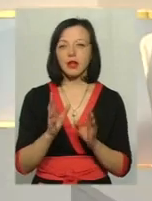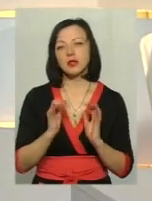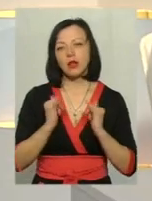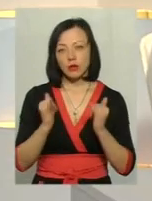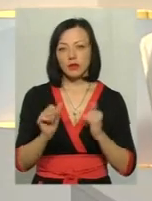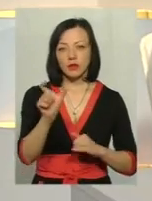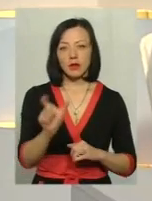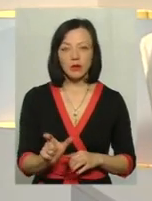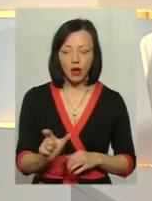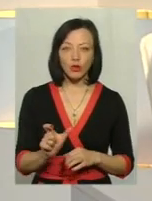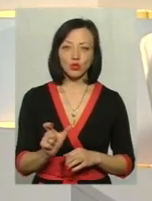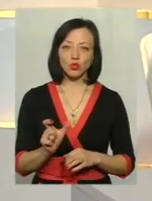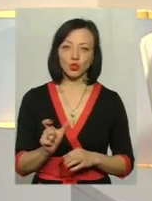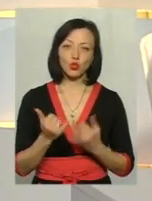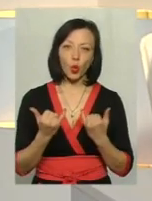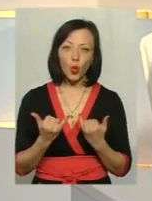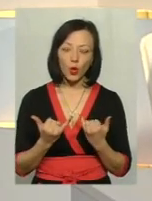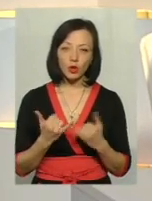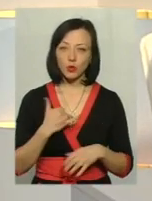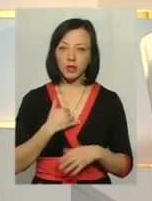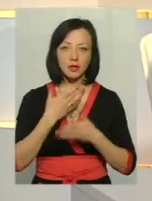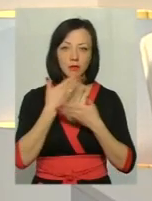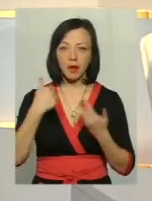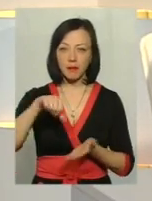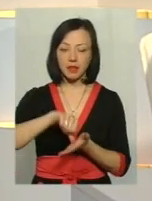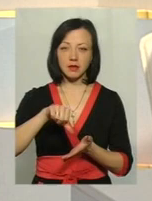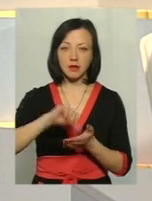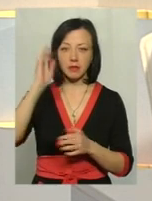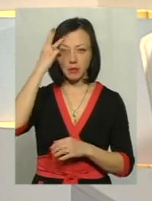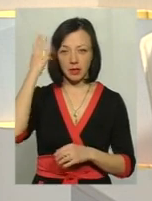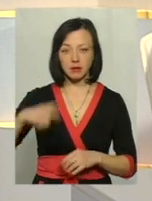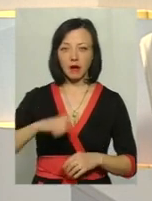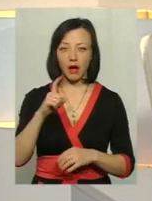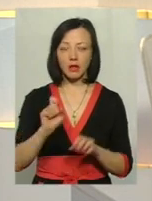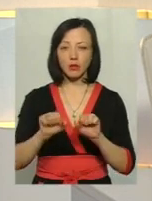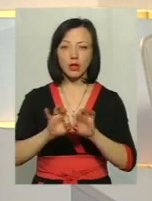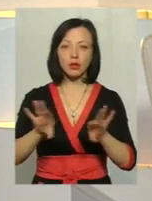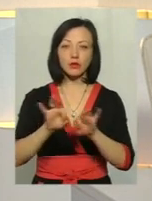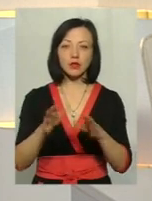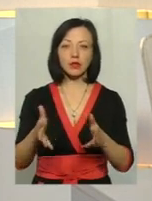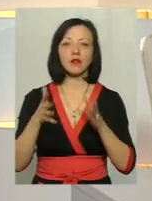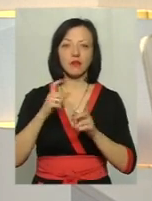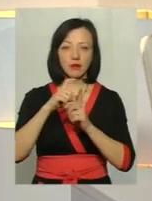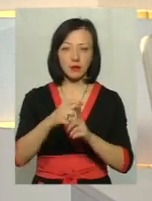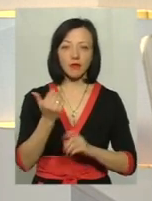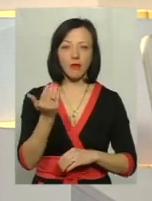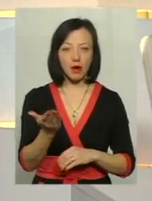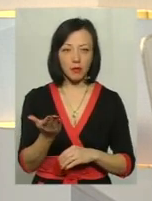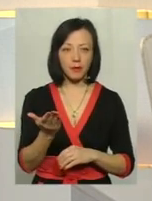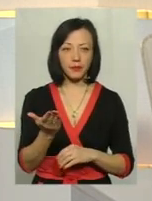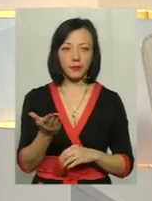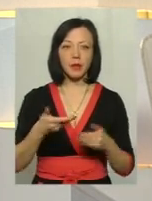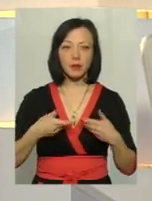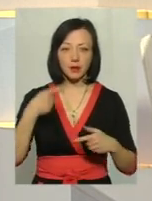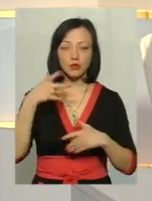Шановний глядач, сьогодні в нас немає представників Хмельницьгазу, аби вони могли дати чітку відповідь вам.